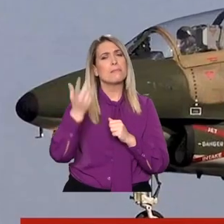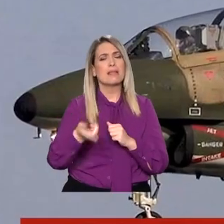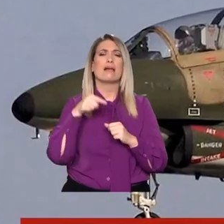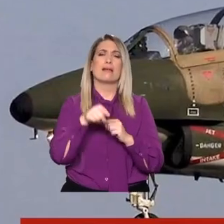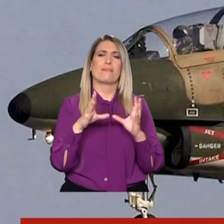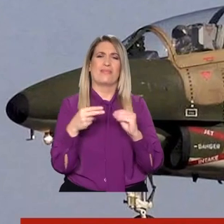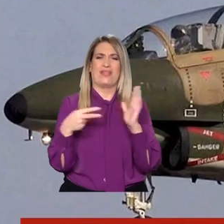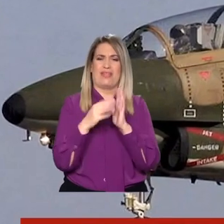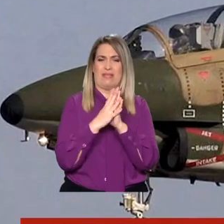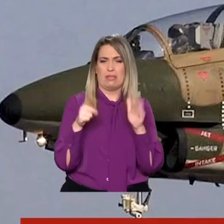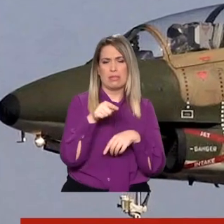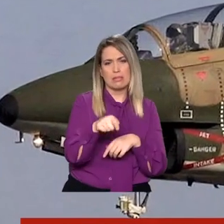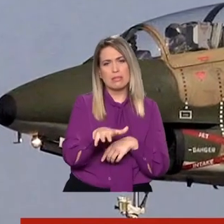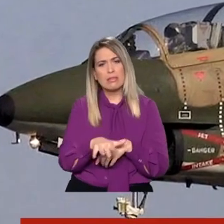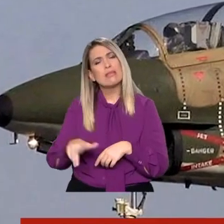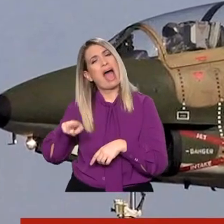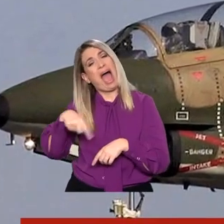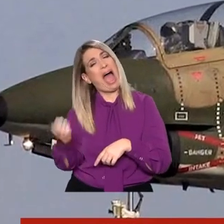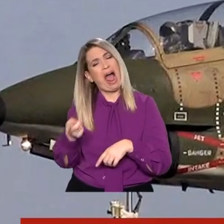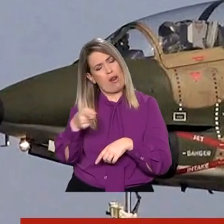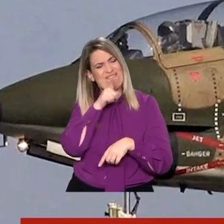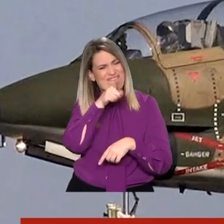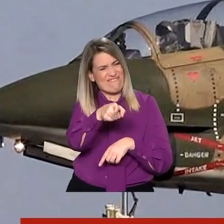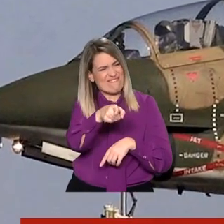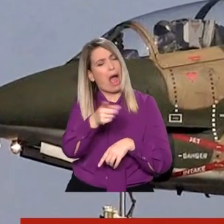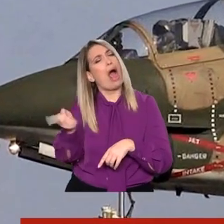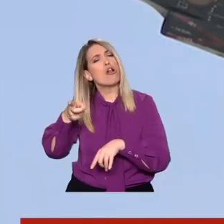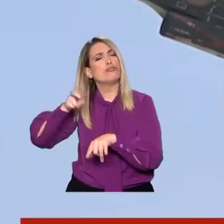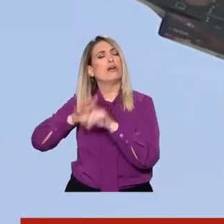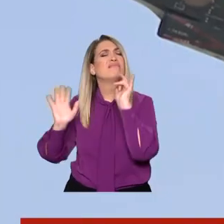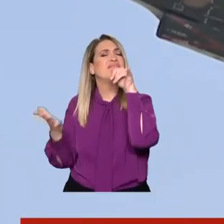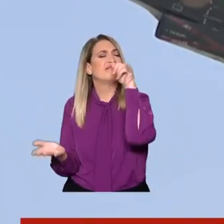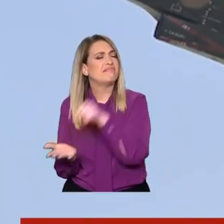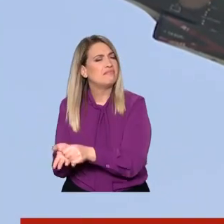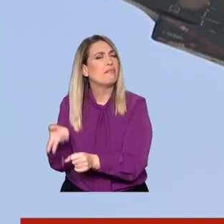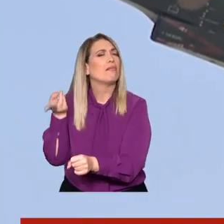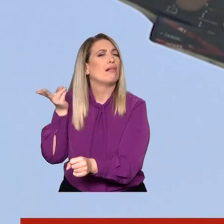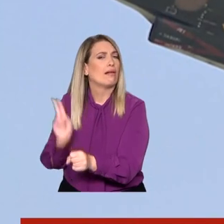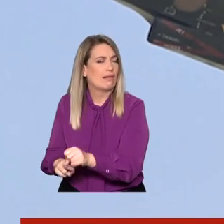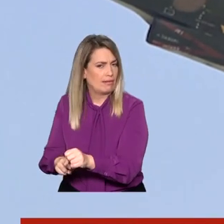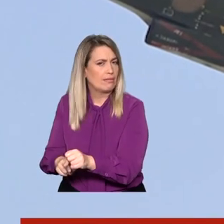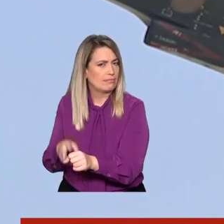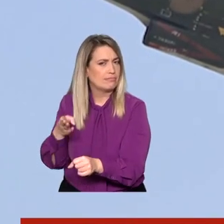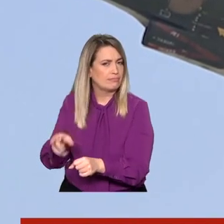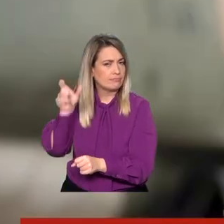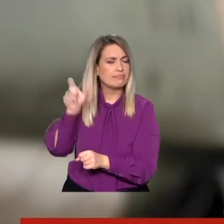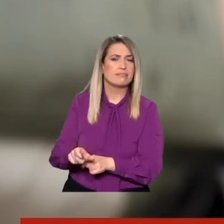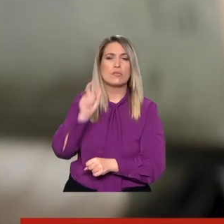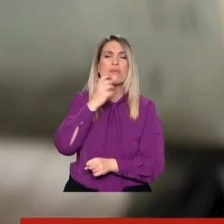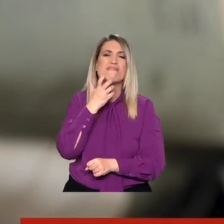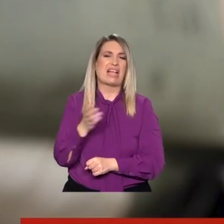σε δύσβατη δασική περιοχή ανοιχτά της Σπάρτης, με το δυστύχημα τότε να στοιχίζει τη ζωή στον επισμηναγό Νίκο Βασιλείου.